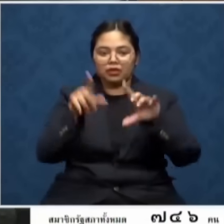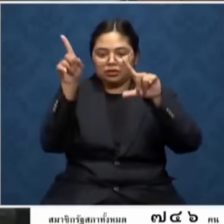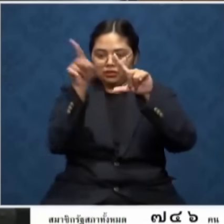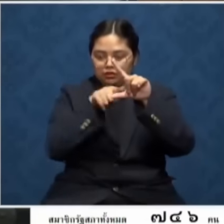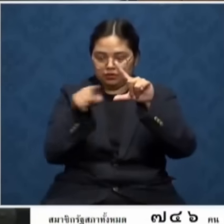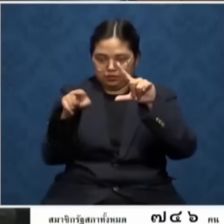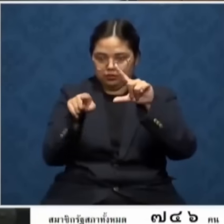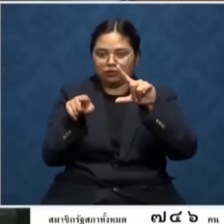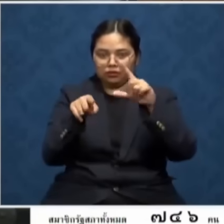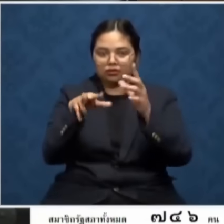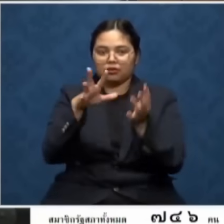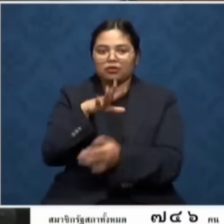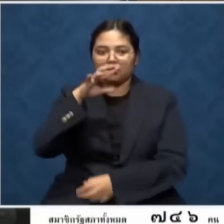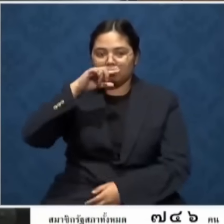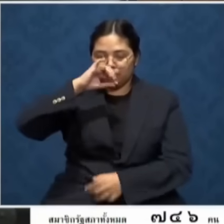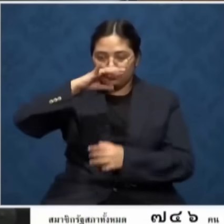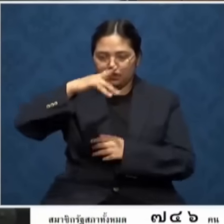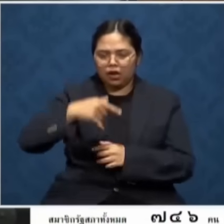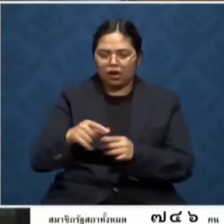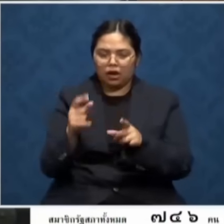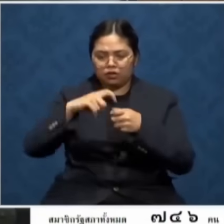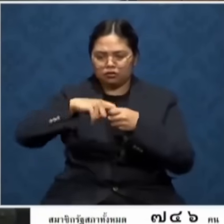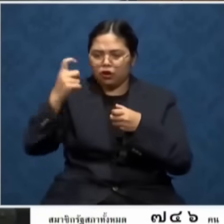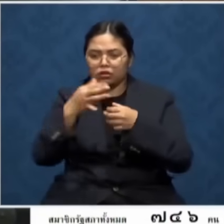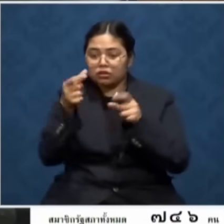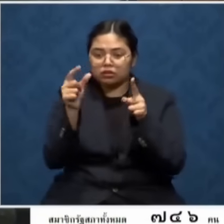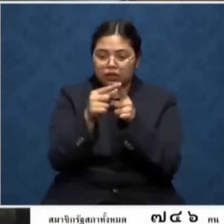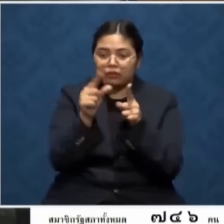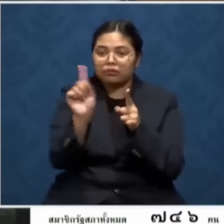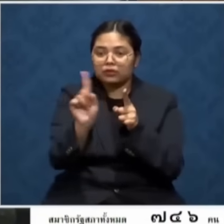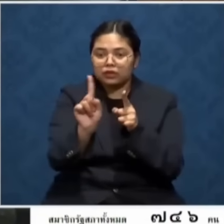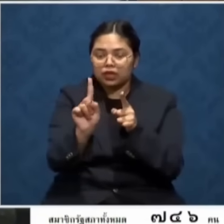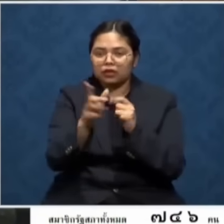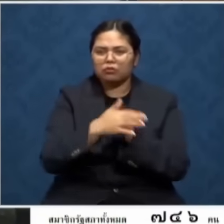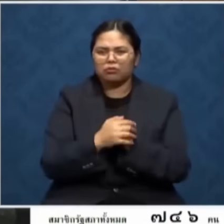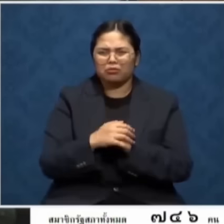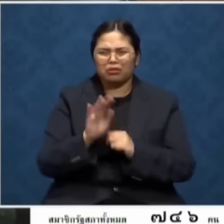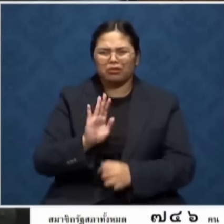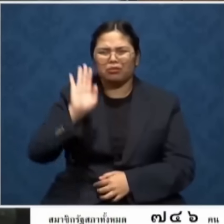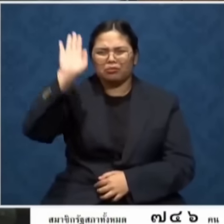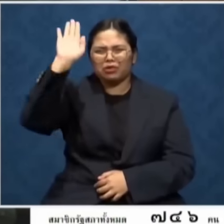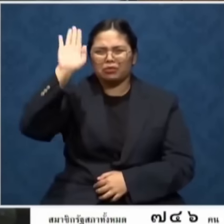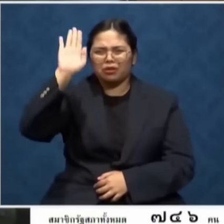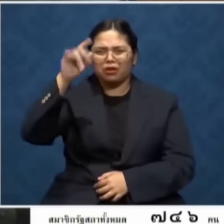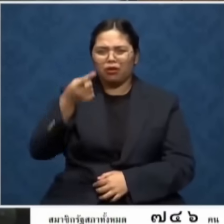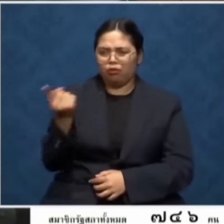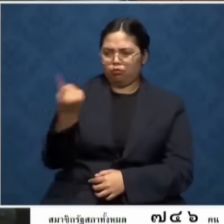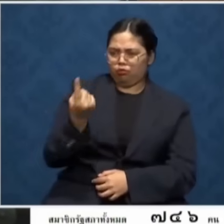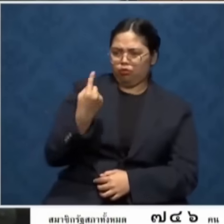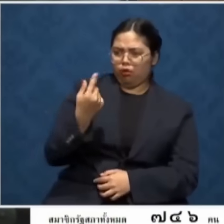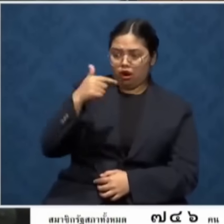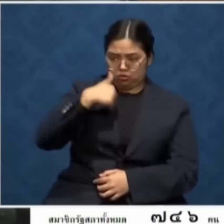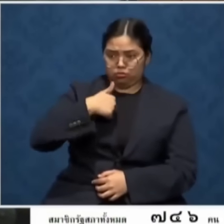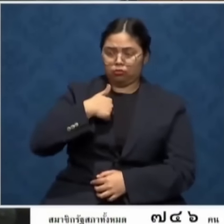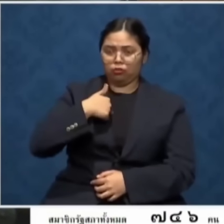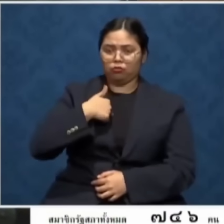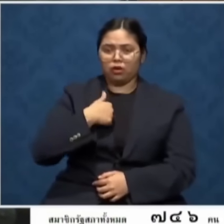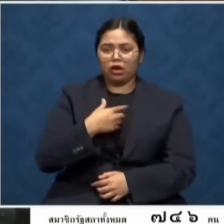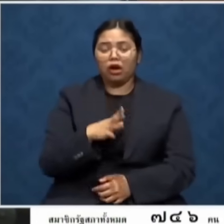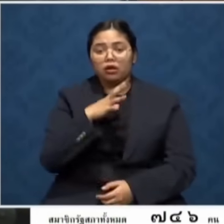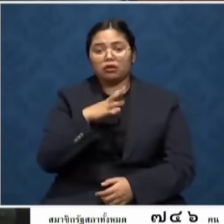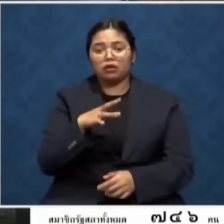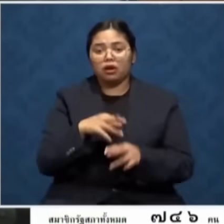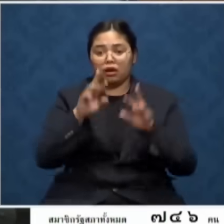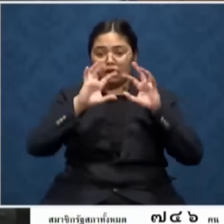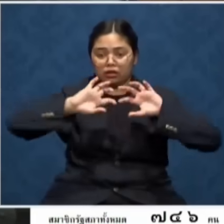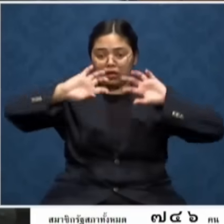ท่านประธานจะให้ผมถอนคำไหนครับเพราะว่าเมื่อกี้ท่านผู้ประท้วงกล่าวหาผมนะครับว่าผมพูดคำว่ารั